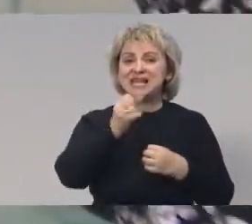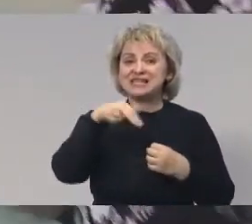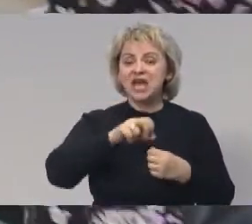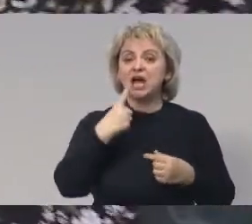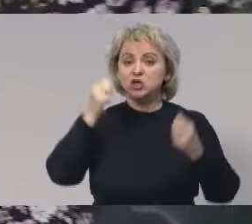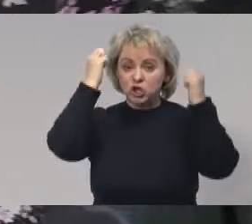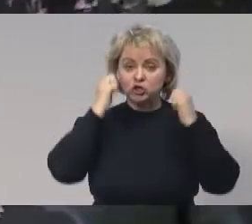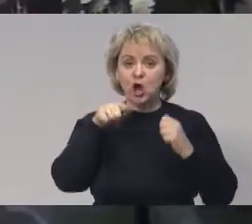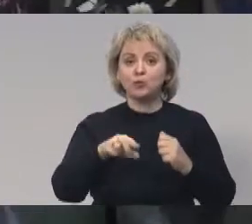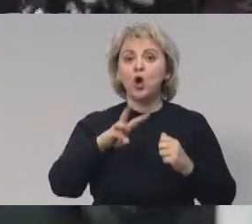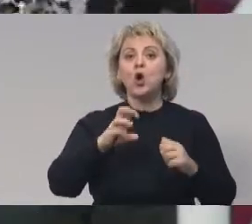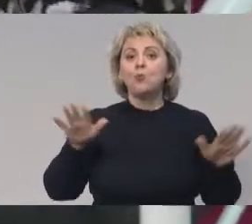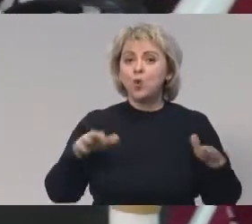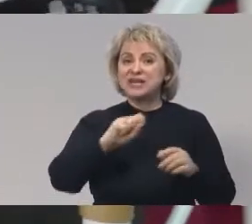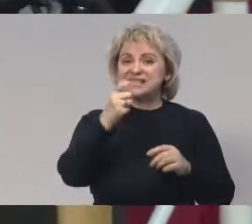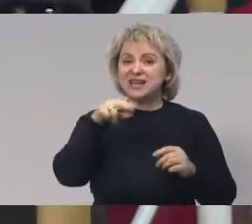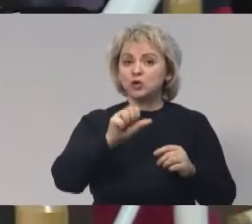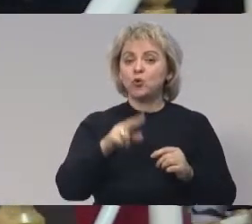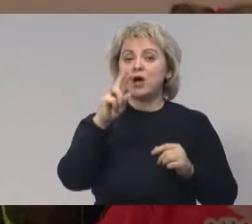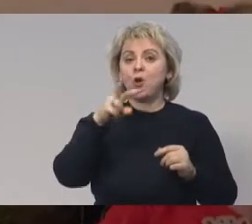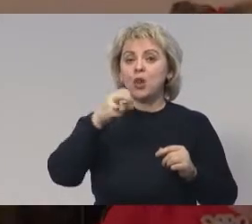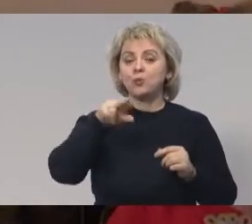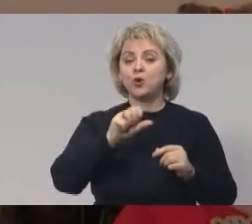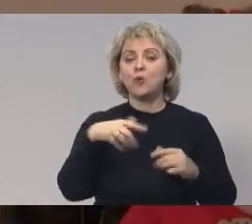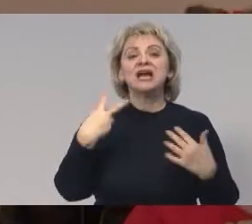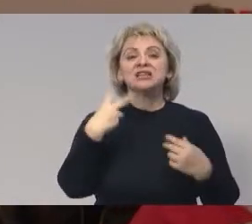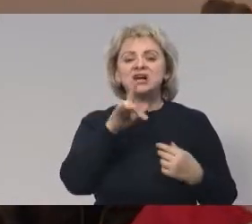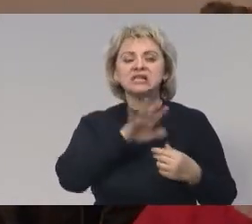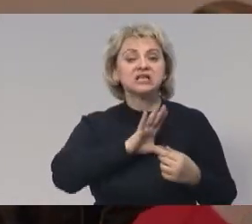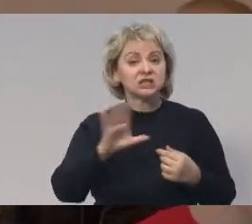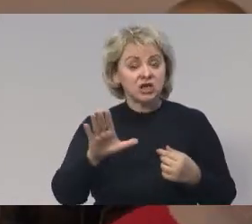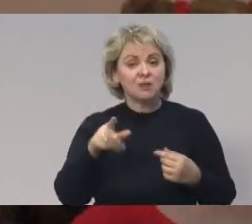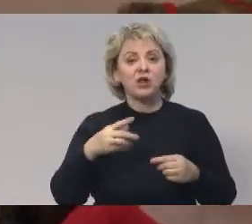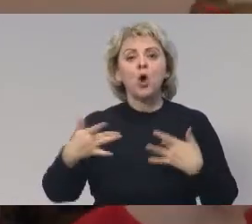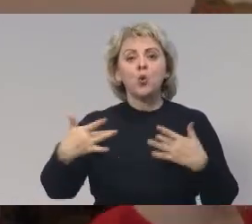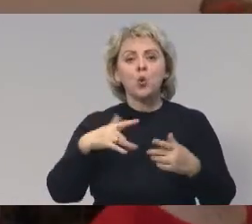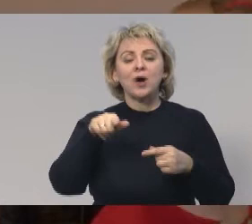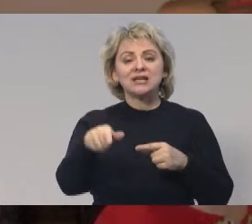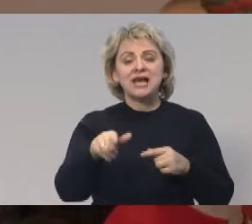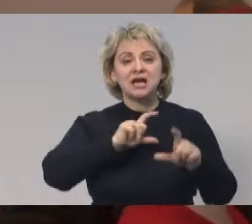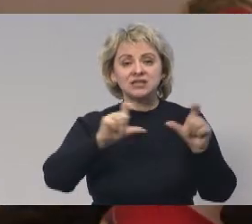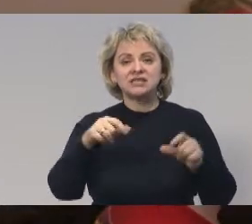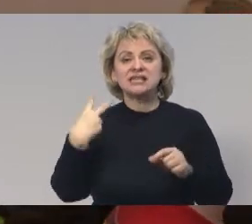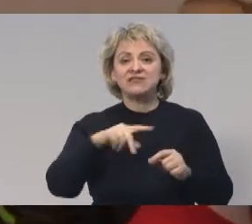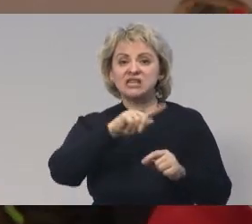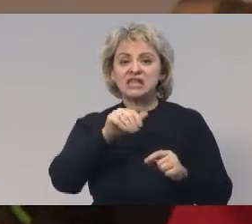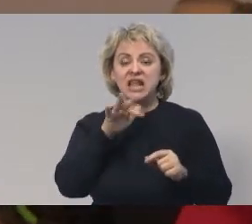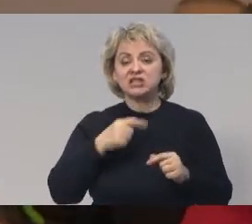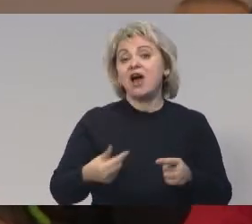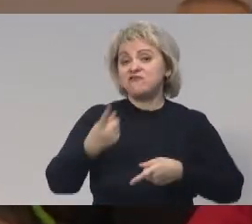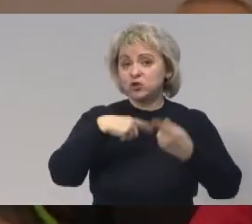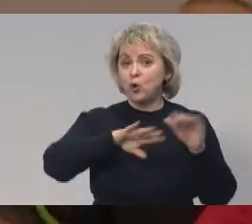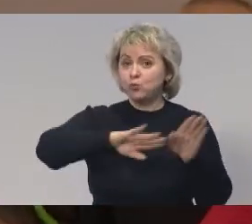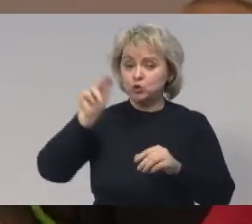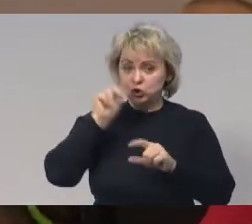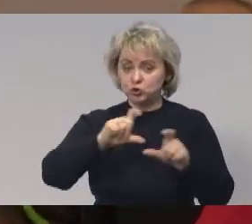Красной Шапочкой, Мухой-Цикатухой и Колобком. Уже 20 лет не был в кукольном театре. Первый раз за 20 лет решил сюда вернуться после